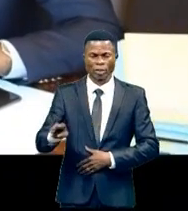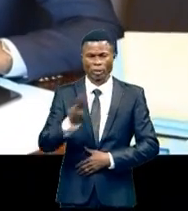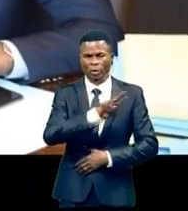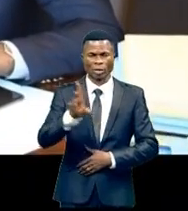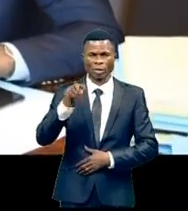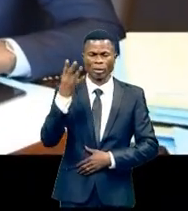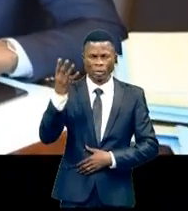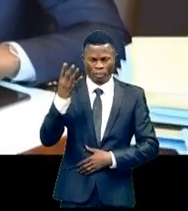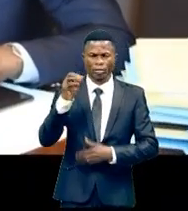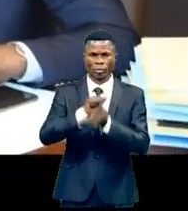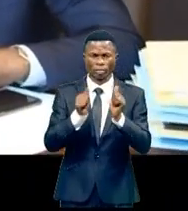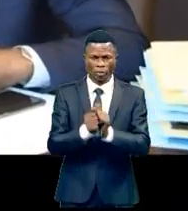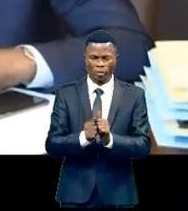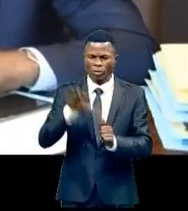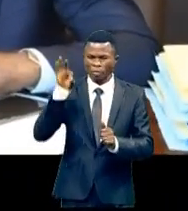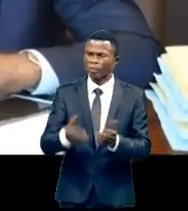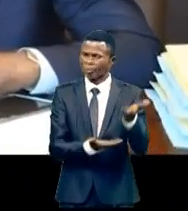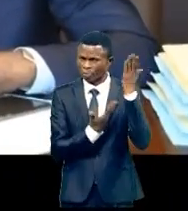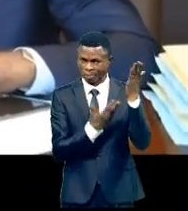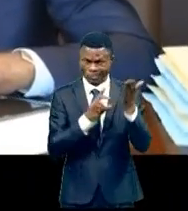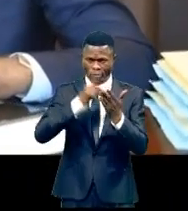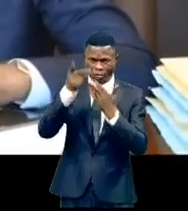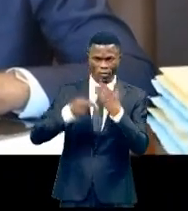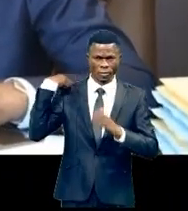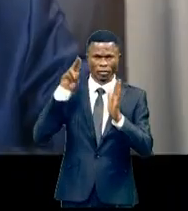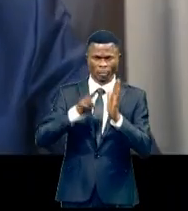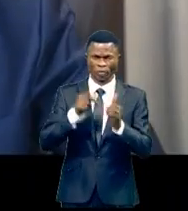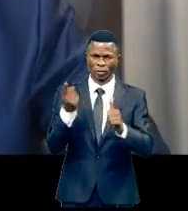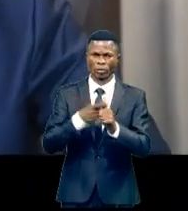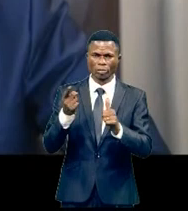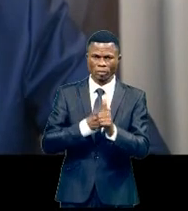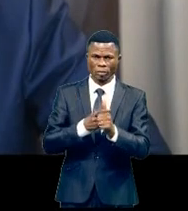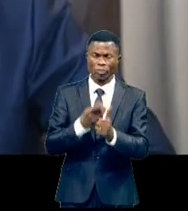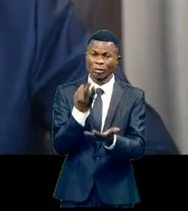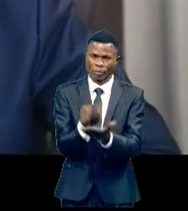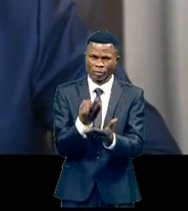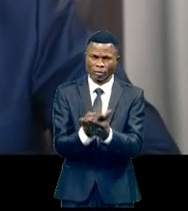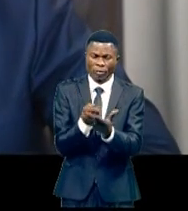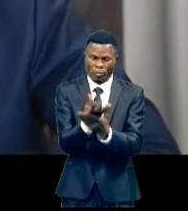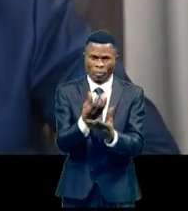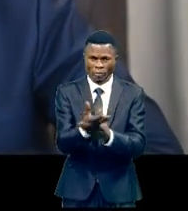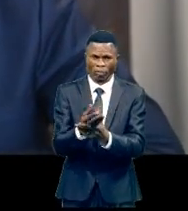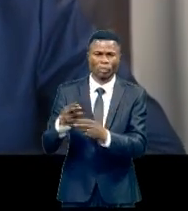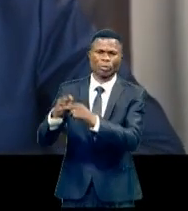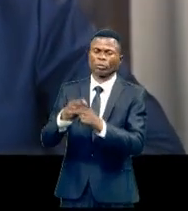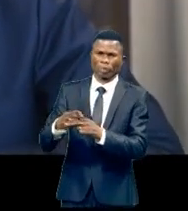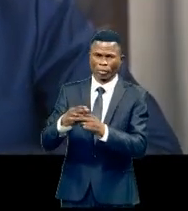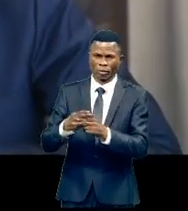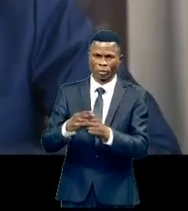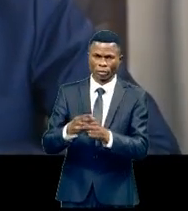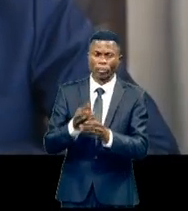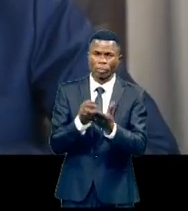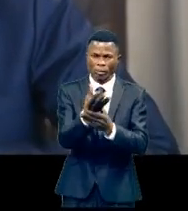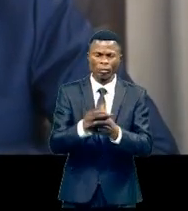en compte les priorités du programme du gouvernement, notamment les financements des dépenses sécuritaires, des